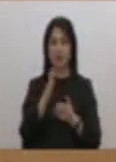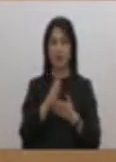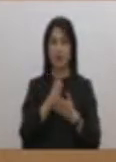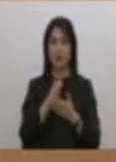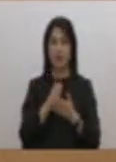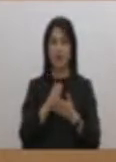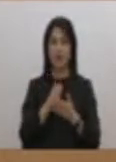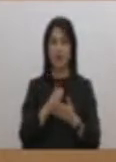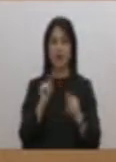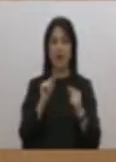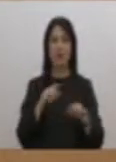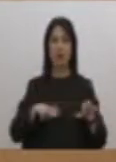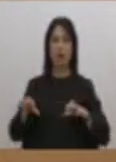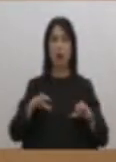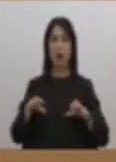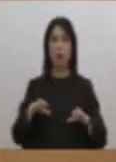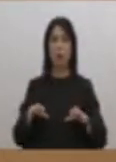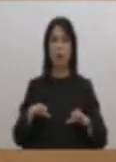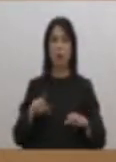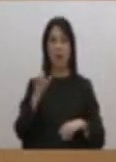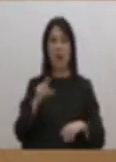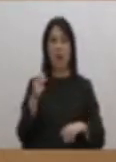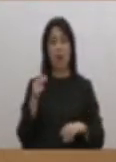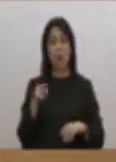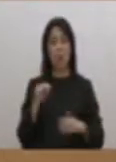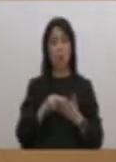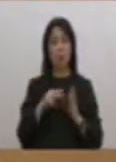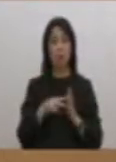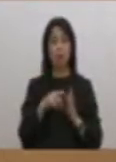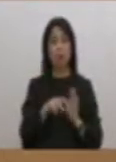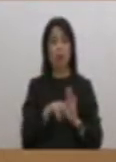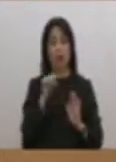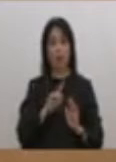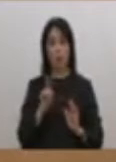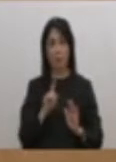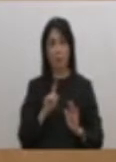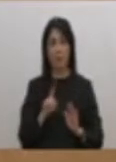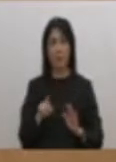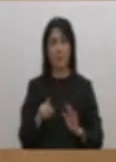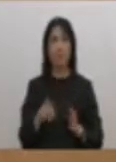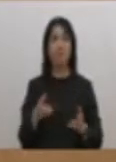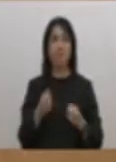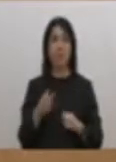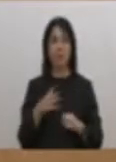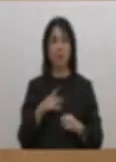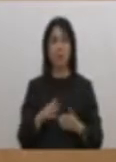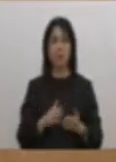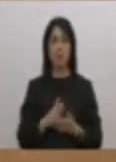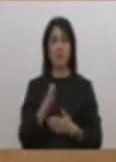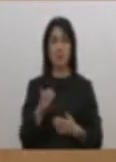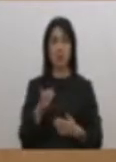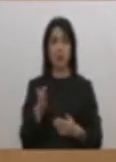რომ ანტიკორუფციული, ანუ ხალხის ფულიო ბიუჯეტიდან არ მოიპაროთო. Ჩემი აზრით ესეც მისაღები უნდა იყოს პრინციპულად